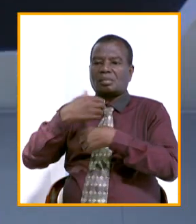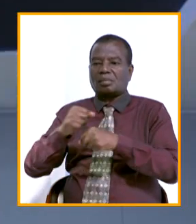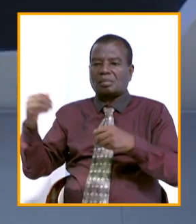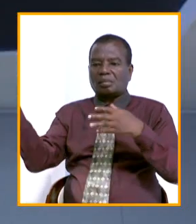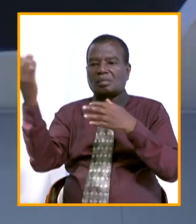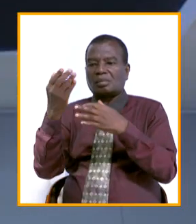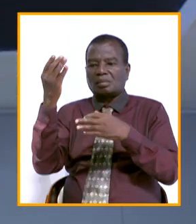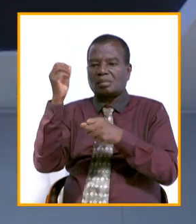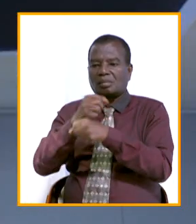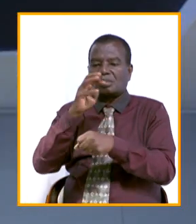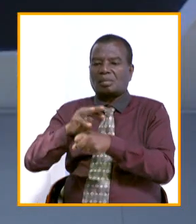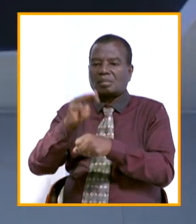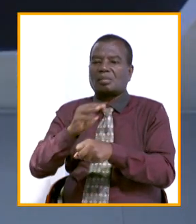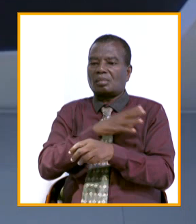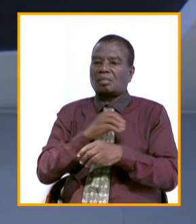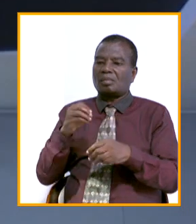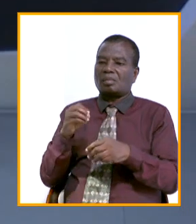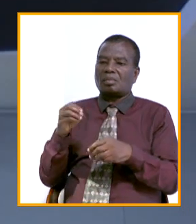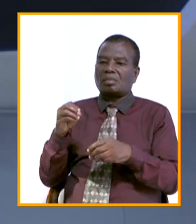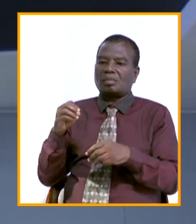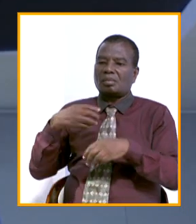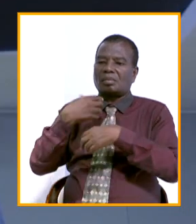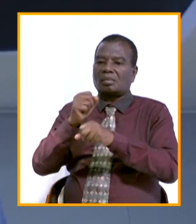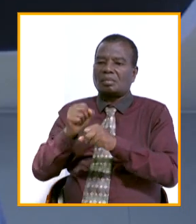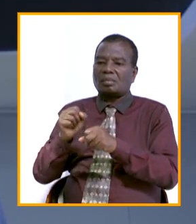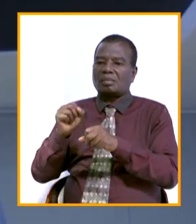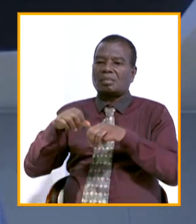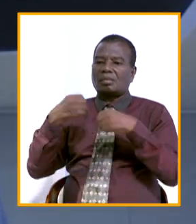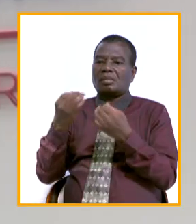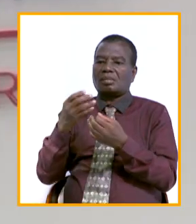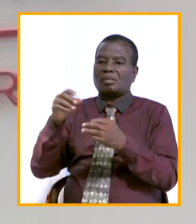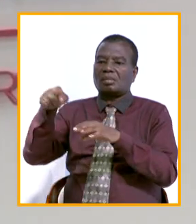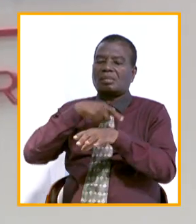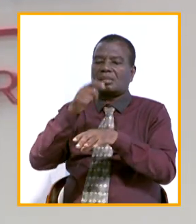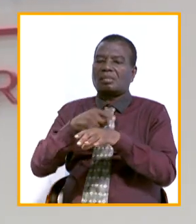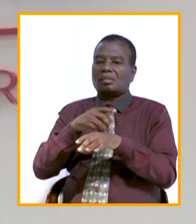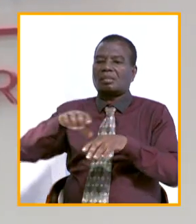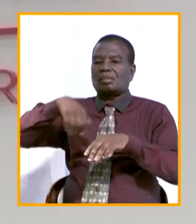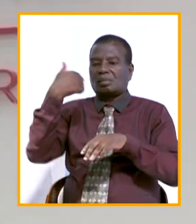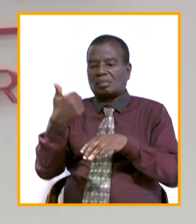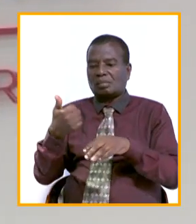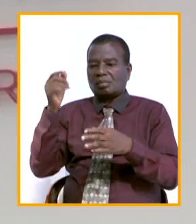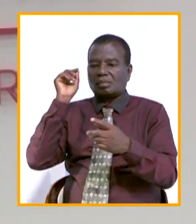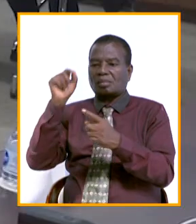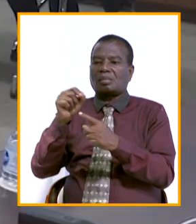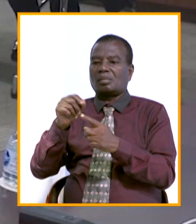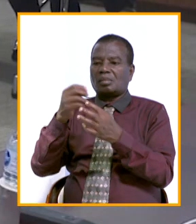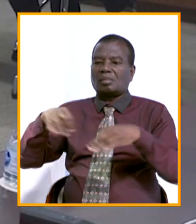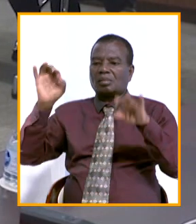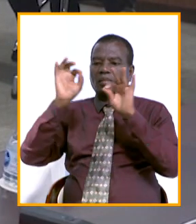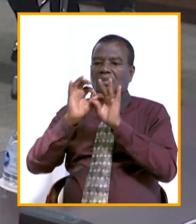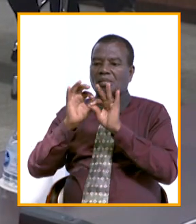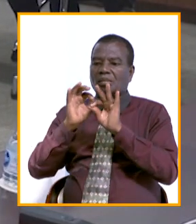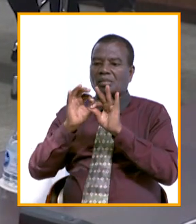c'est en développant ces chaînes de valeur qu'on peut créer les emplois et qu'on peut créer cette croissance à long terme. Autre point clé de cette offensive